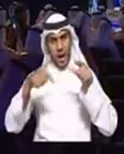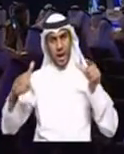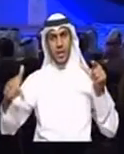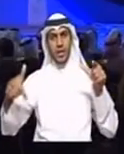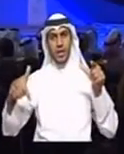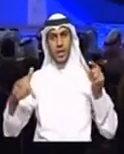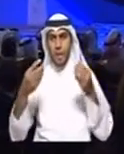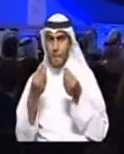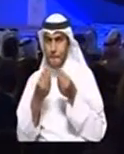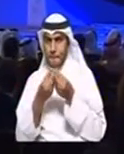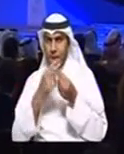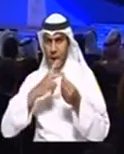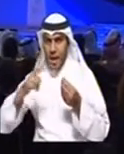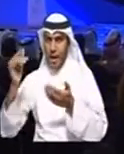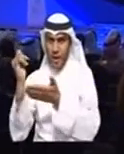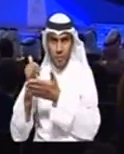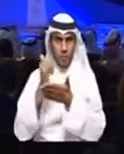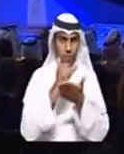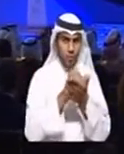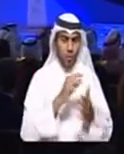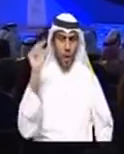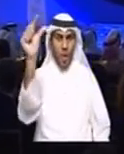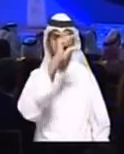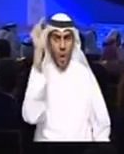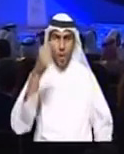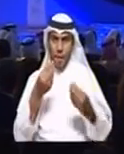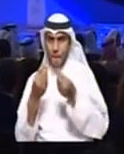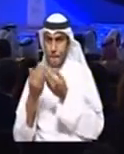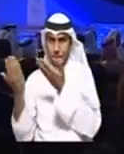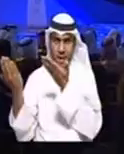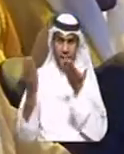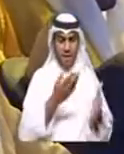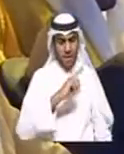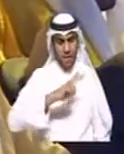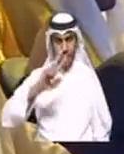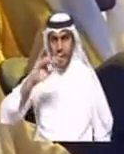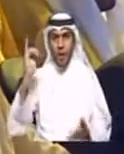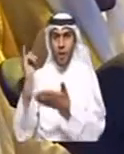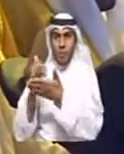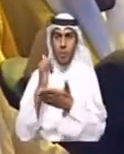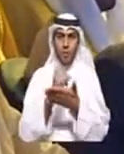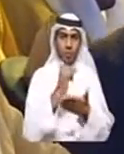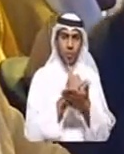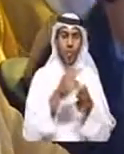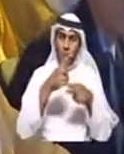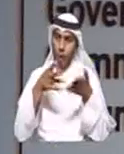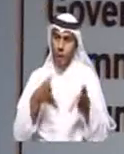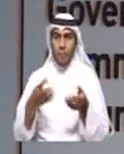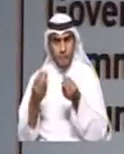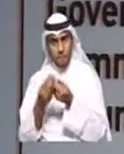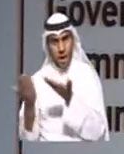الخليج، ومجموعة من الشخصيات الدولية البارزة بالإضافة إلى مسؤولين من دولة